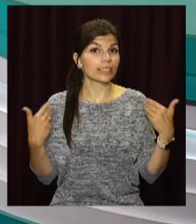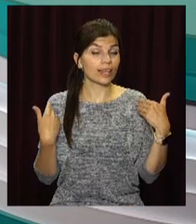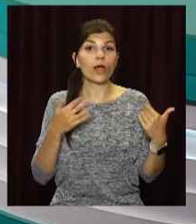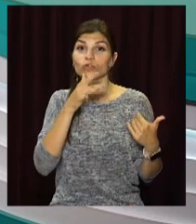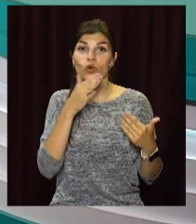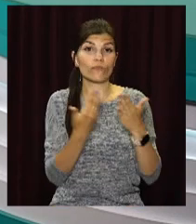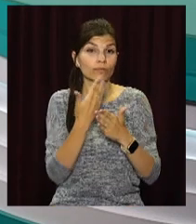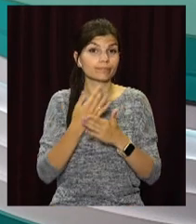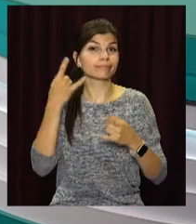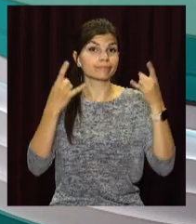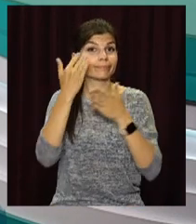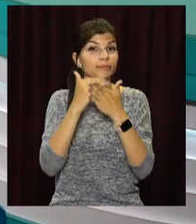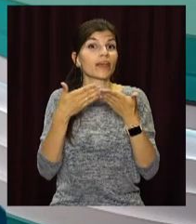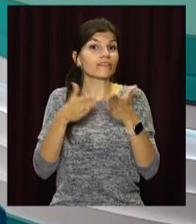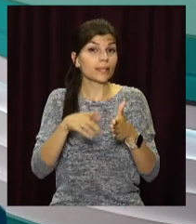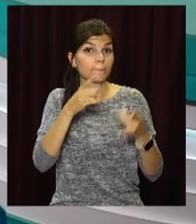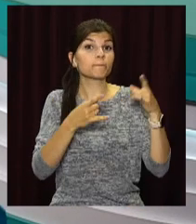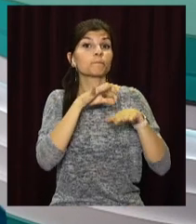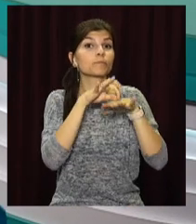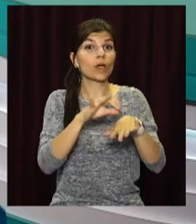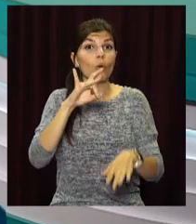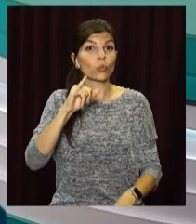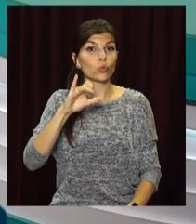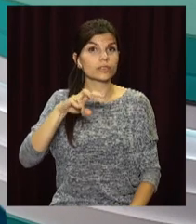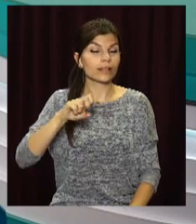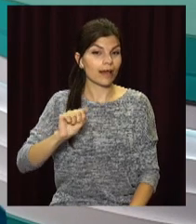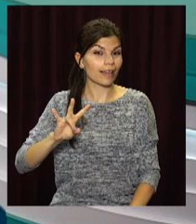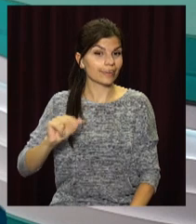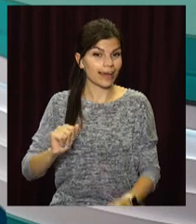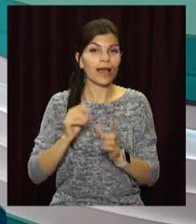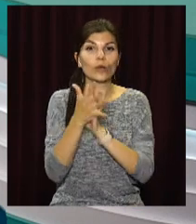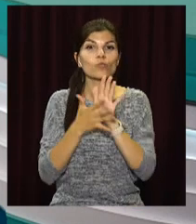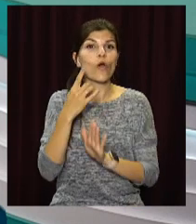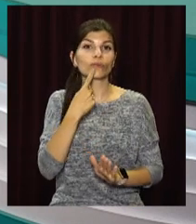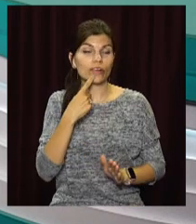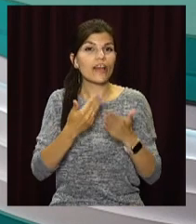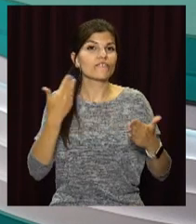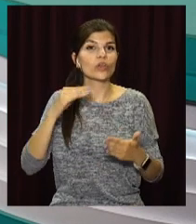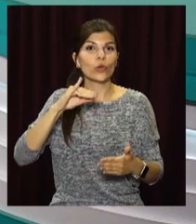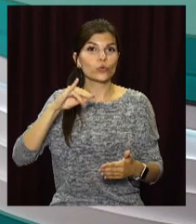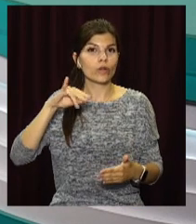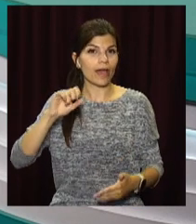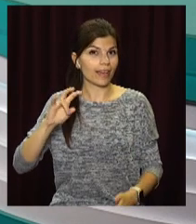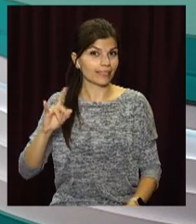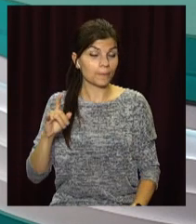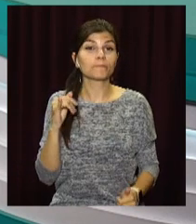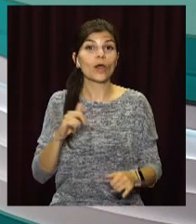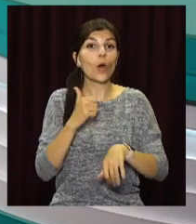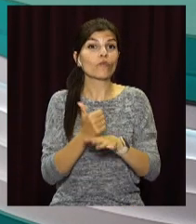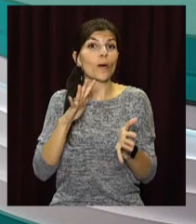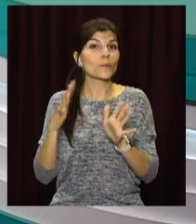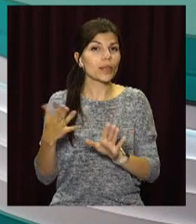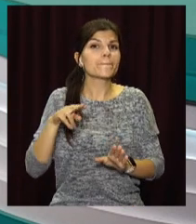час новин на відкритому. У студії для вас працюють Руслана Козиряцька, мова жестів від Юліани Пуговкіної. І про головні